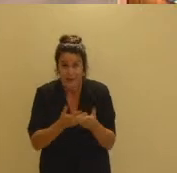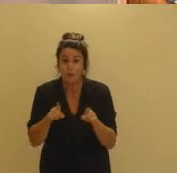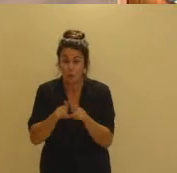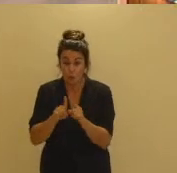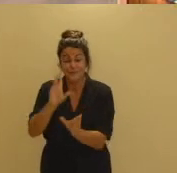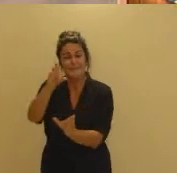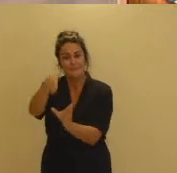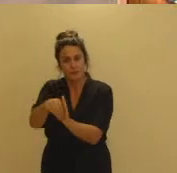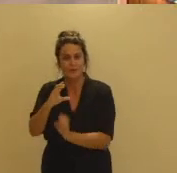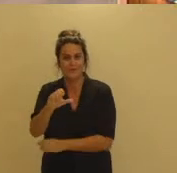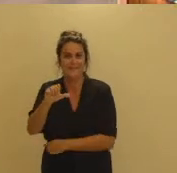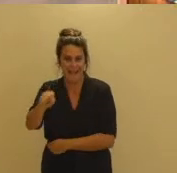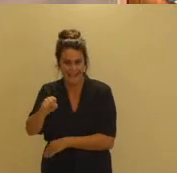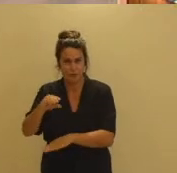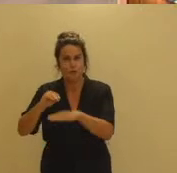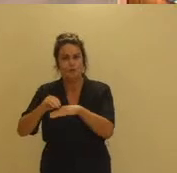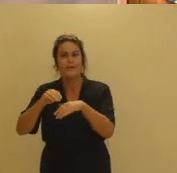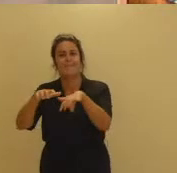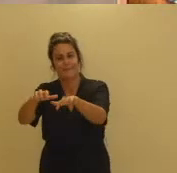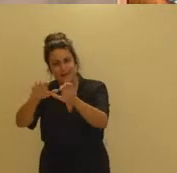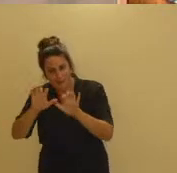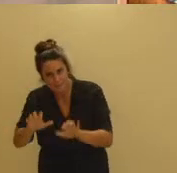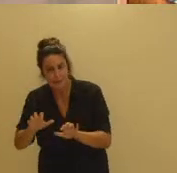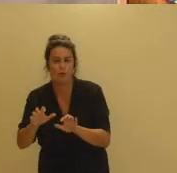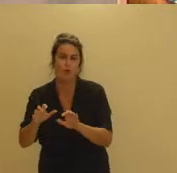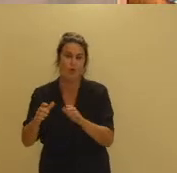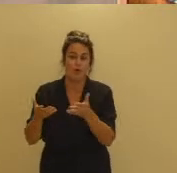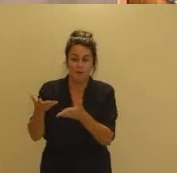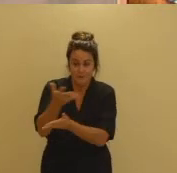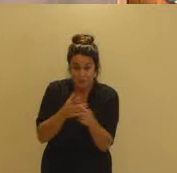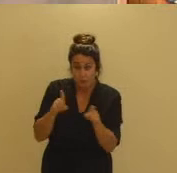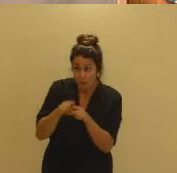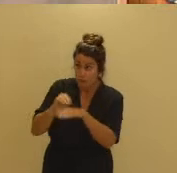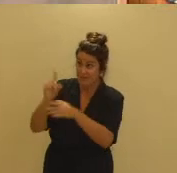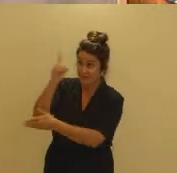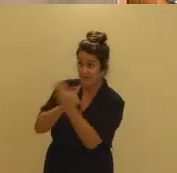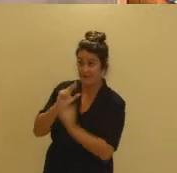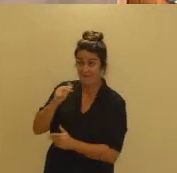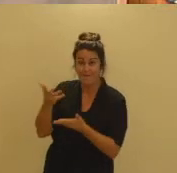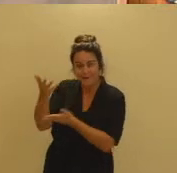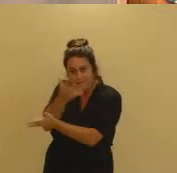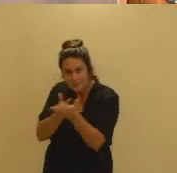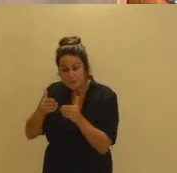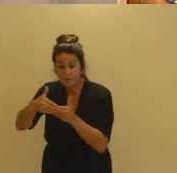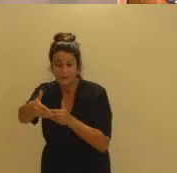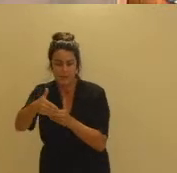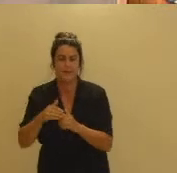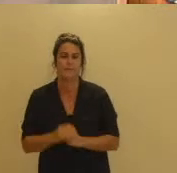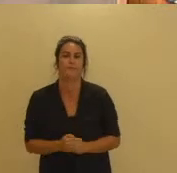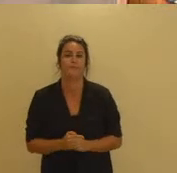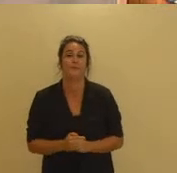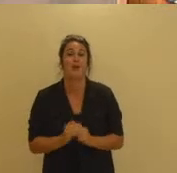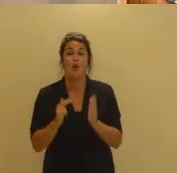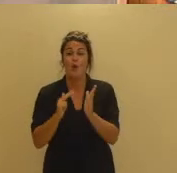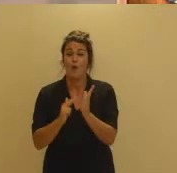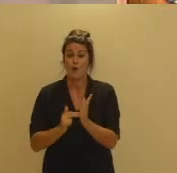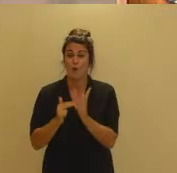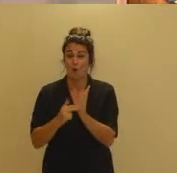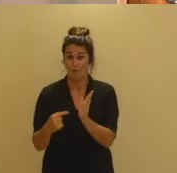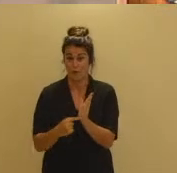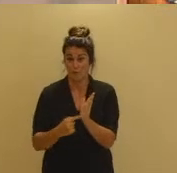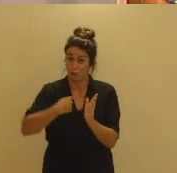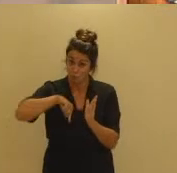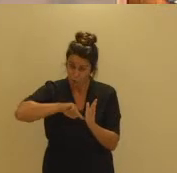CCAS et sera discutée avec les services du Conseil départemental dans les prochains jours. Avec cette convention, la ville